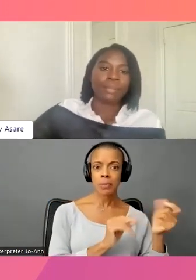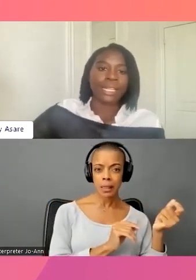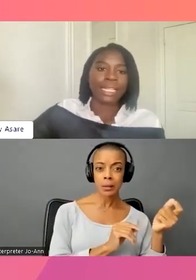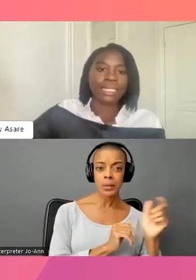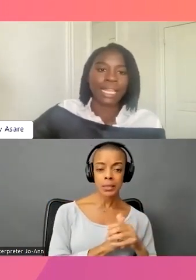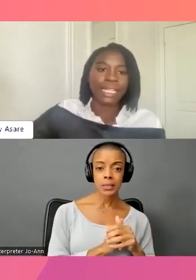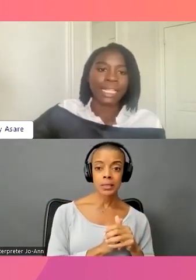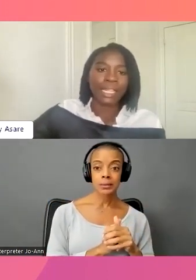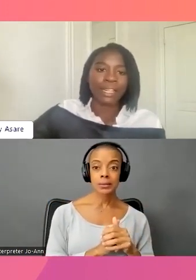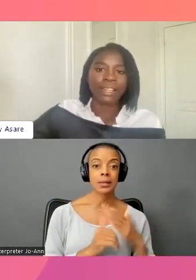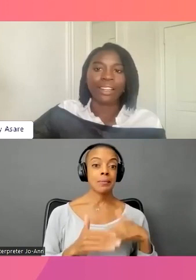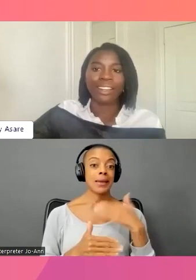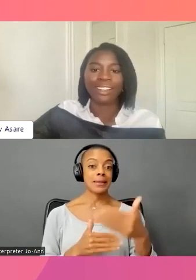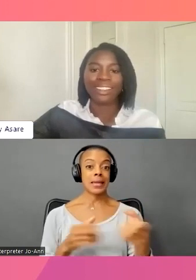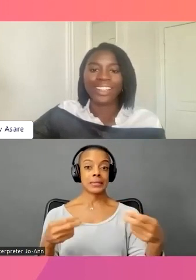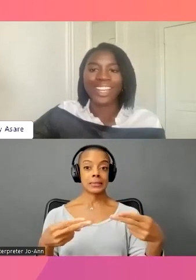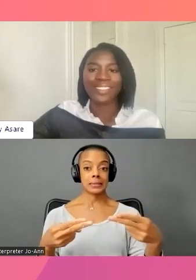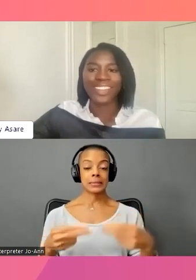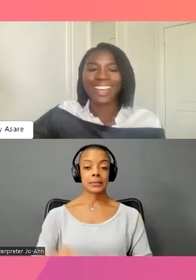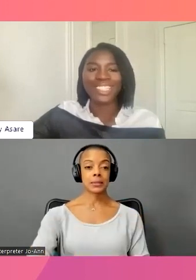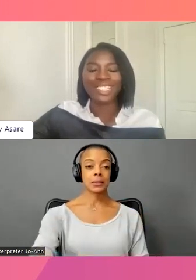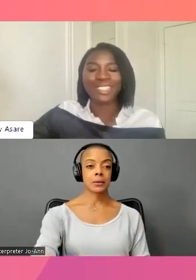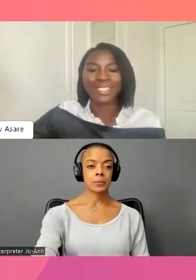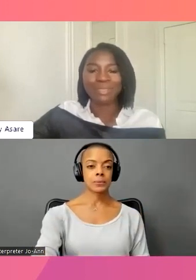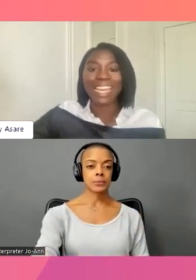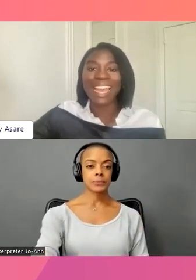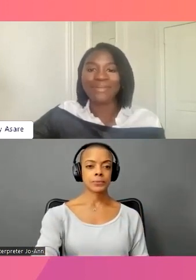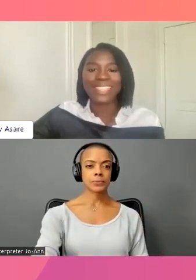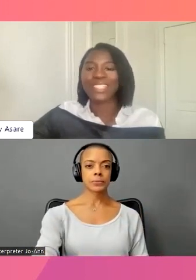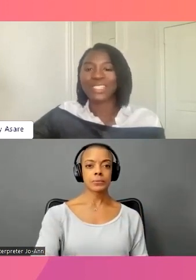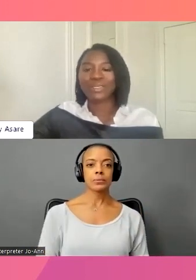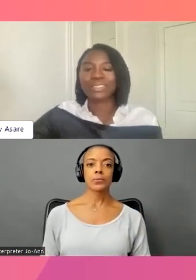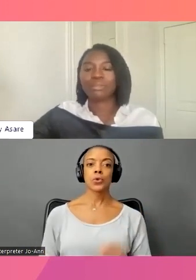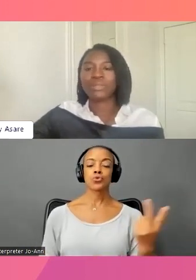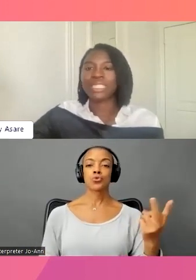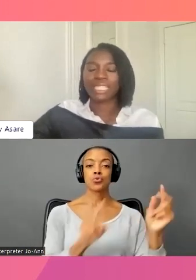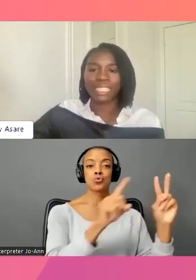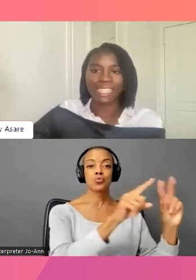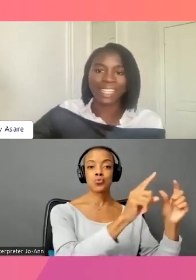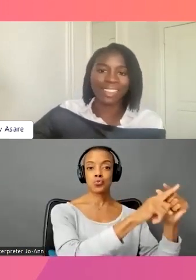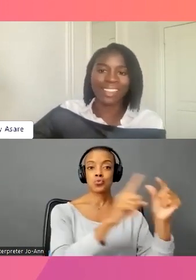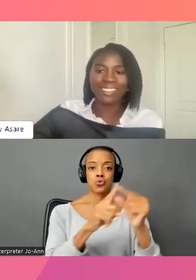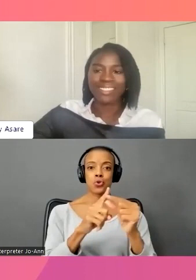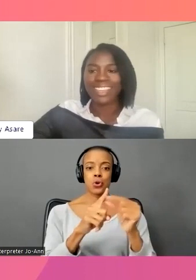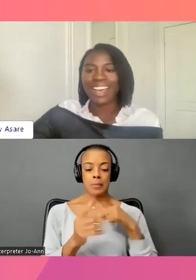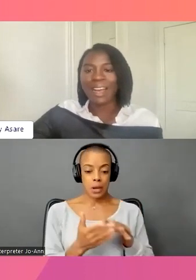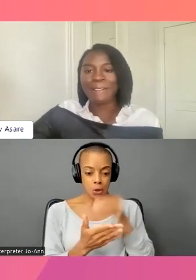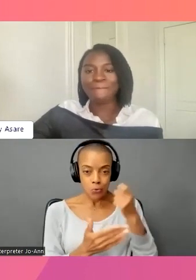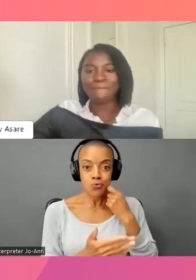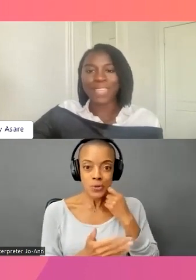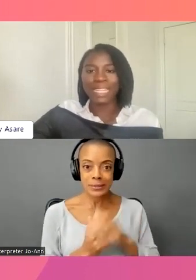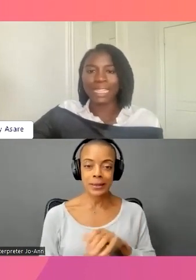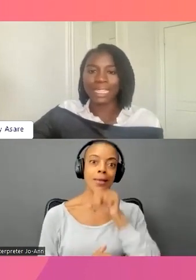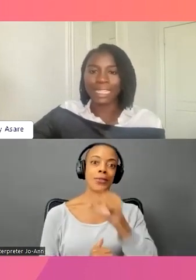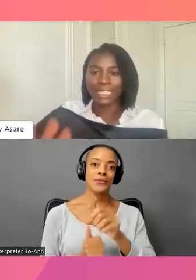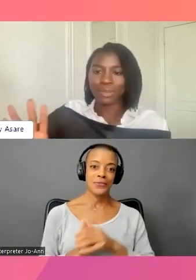Samira en a parlé déjà. Dans ma prochaine diapo, voici deux